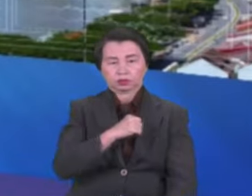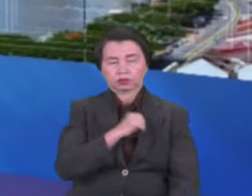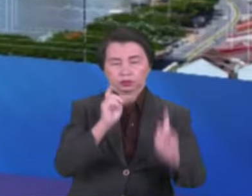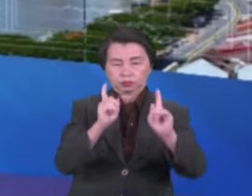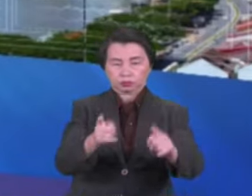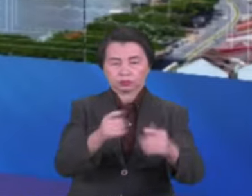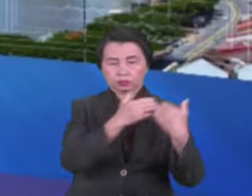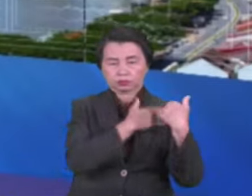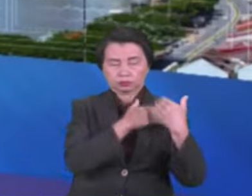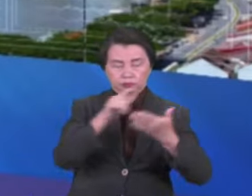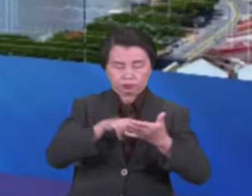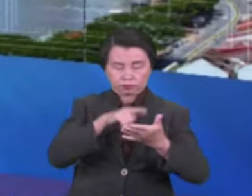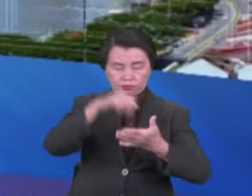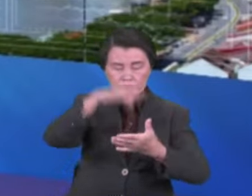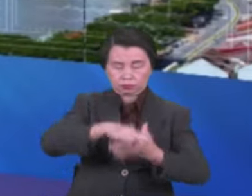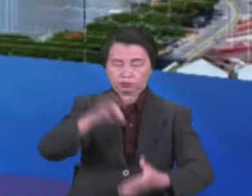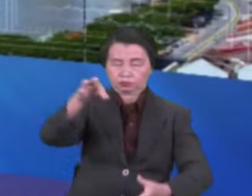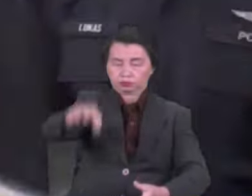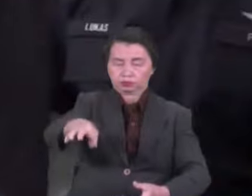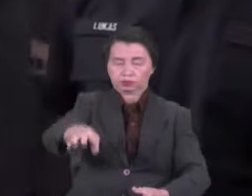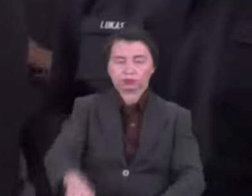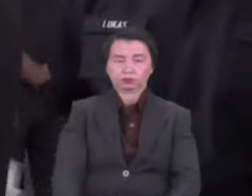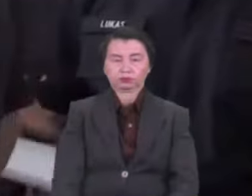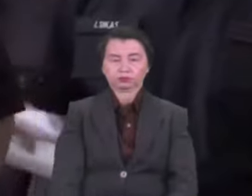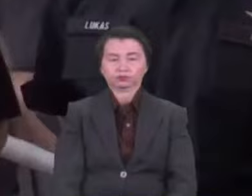menunaikan tanggungjawab mengundi.